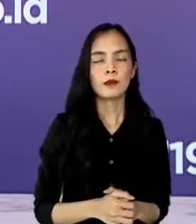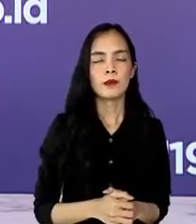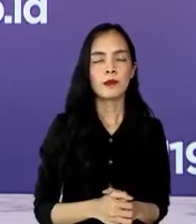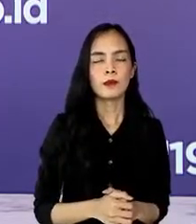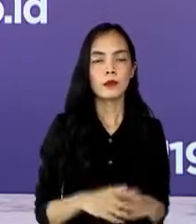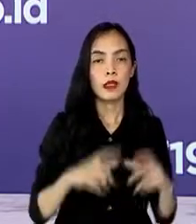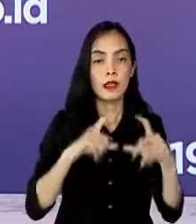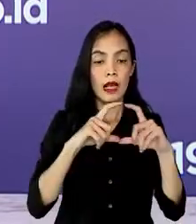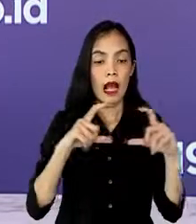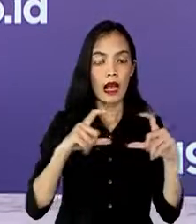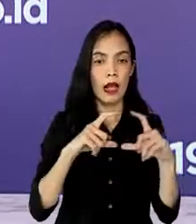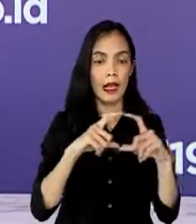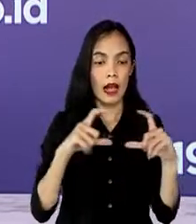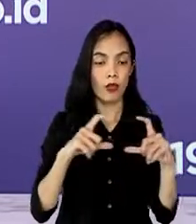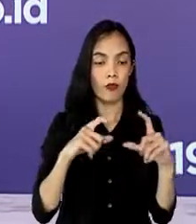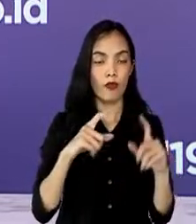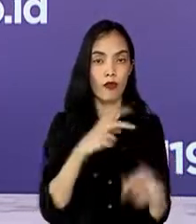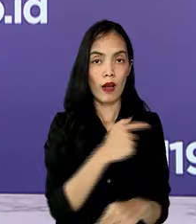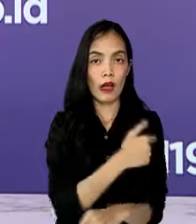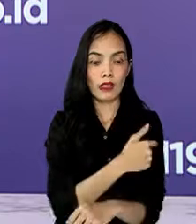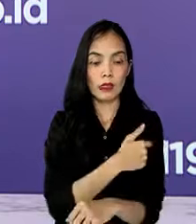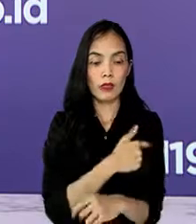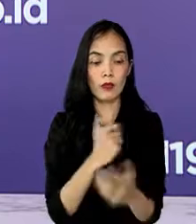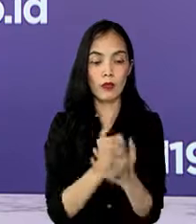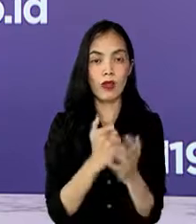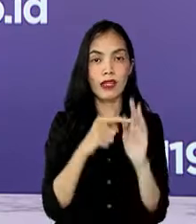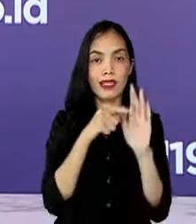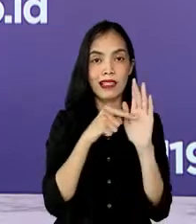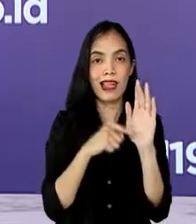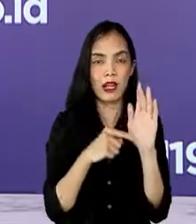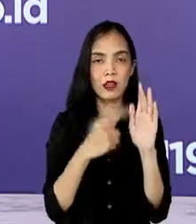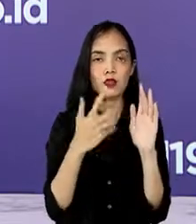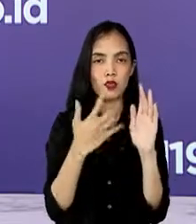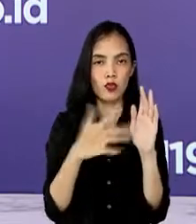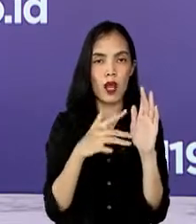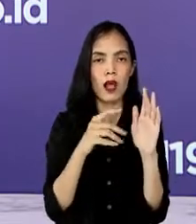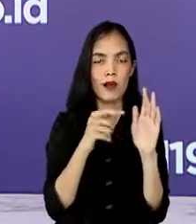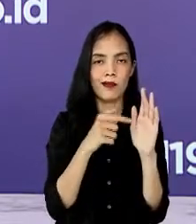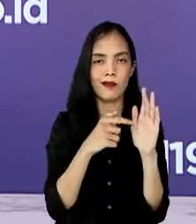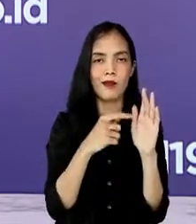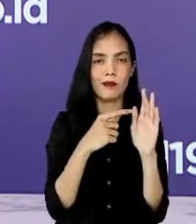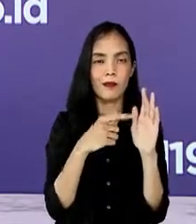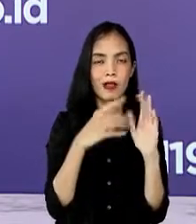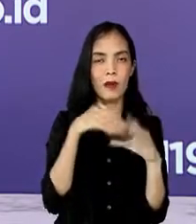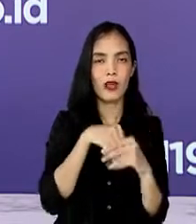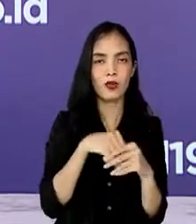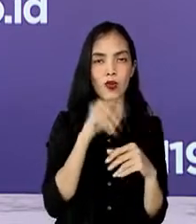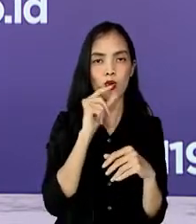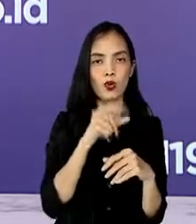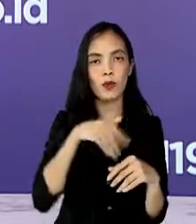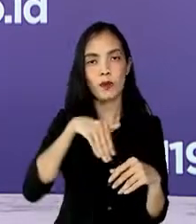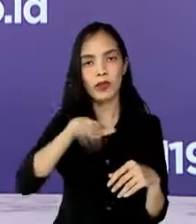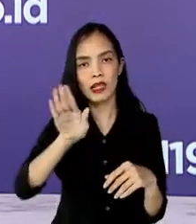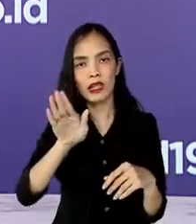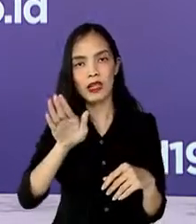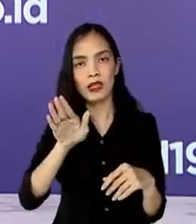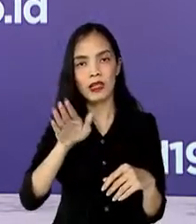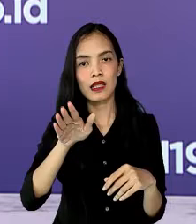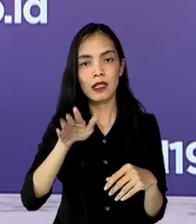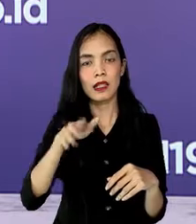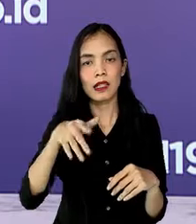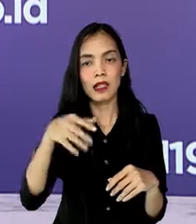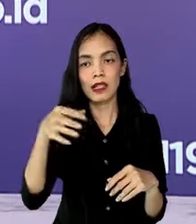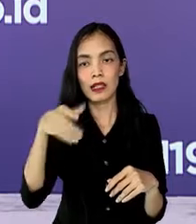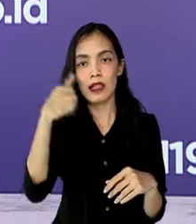persyaratan kartu vaksinasi sudah digunakan sebagai salah satu dokumen perjalanan dari dan ke wilayah